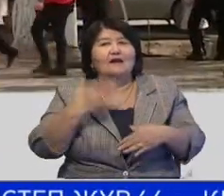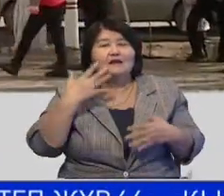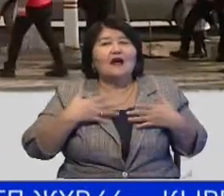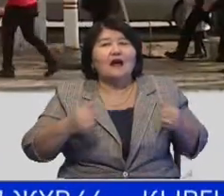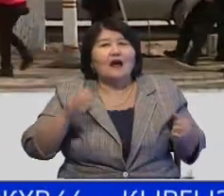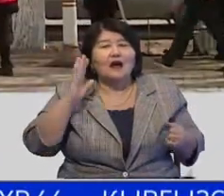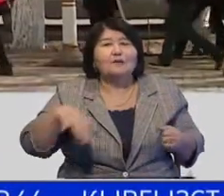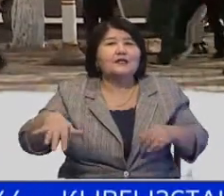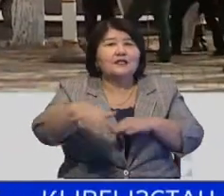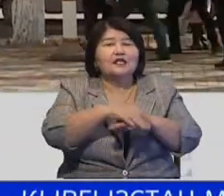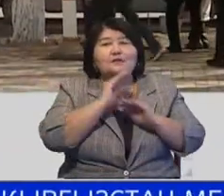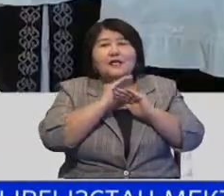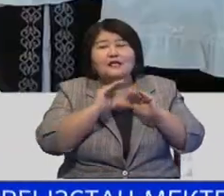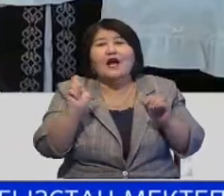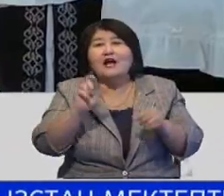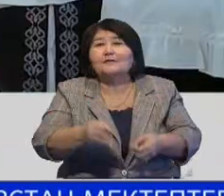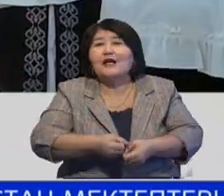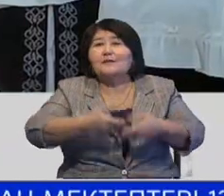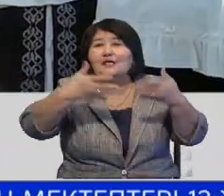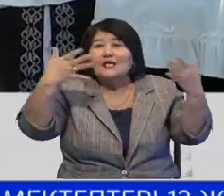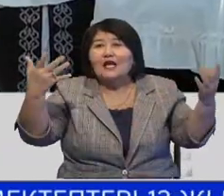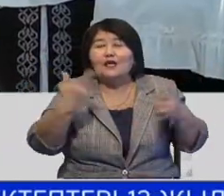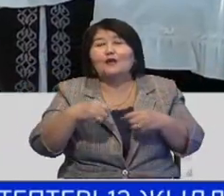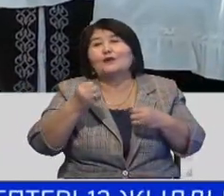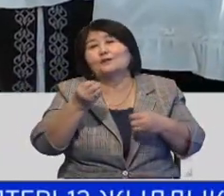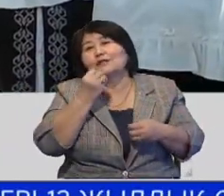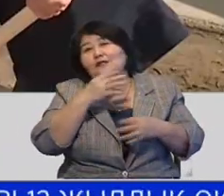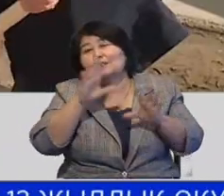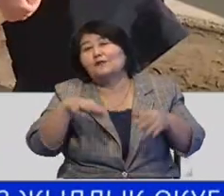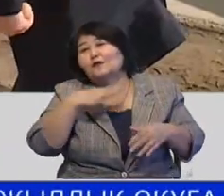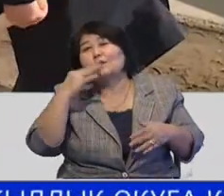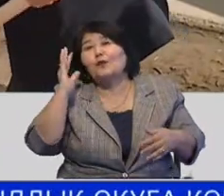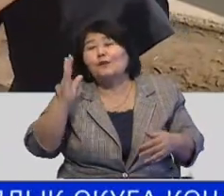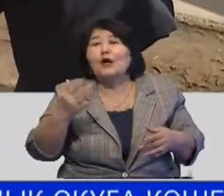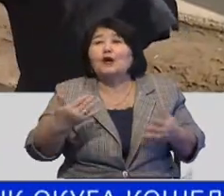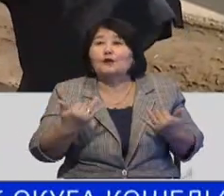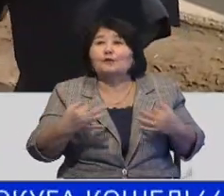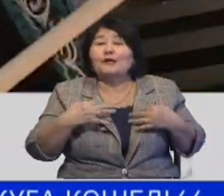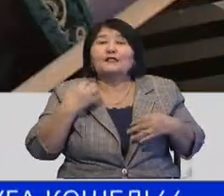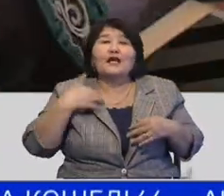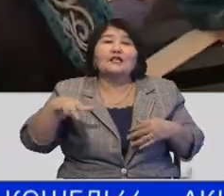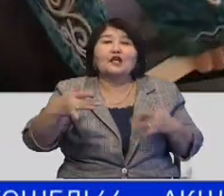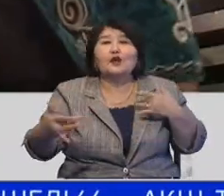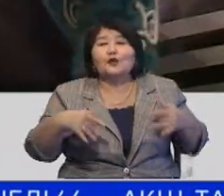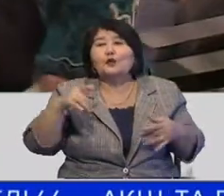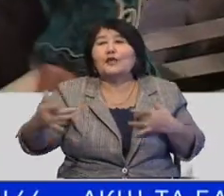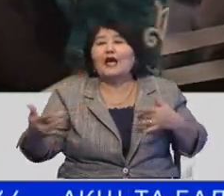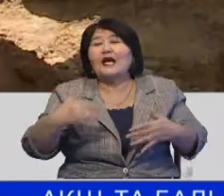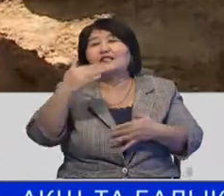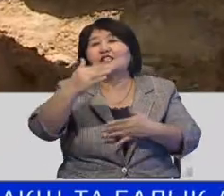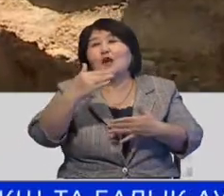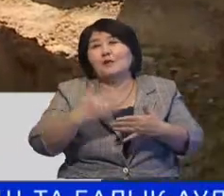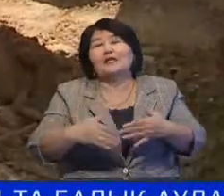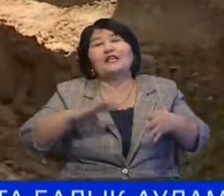болайық, елімізге тыныштық аспанымыз ашық, ұрыс несібеміз ол болсын демекпін. Думанды мереке сыр өнерпаздарының концерттік